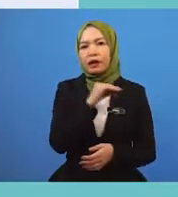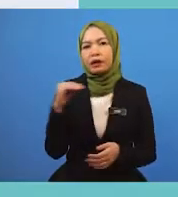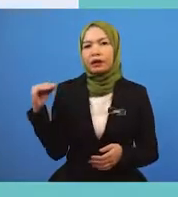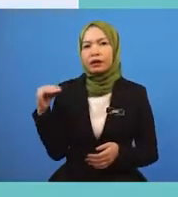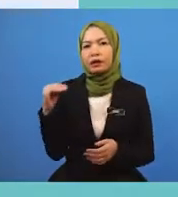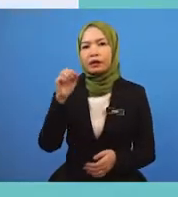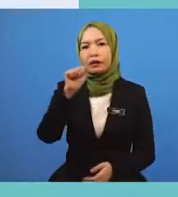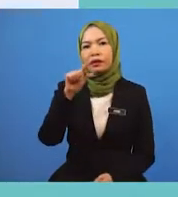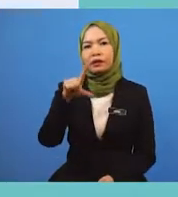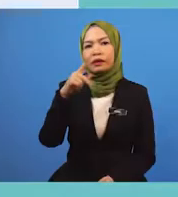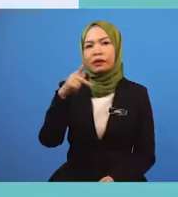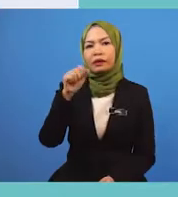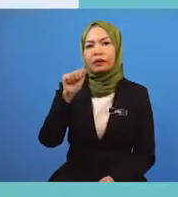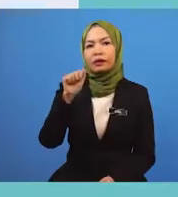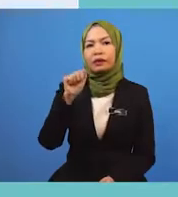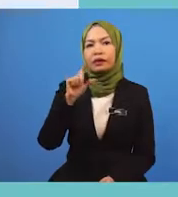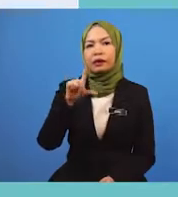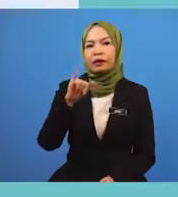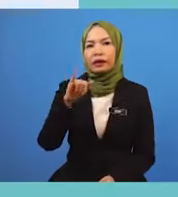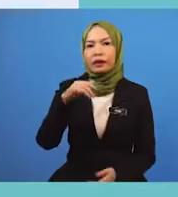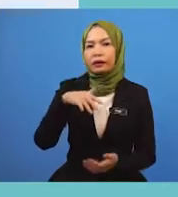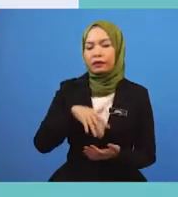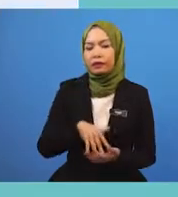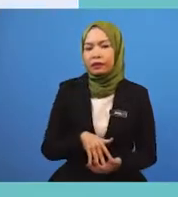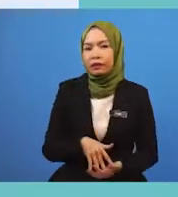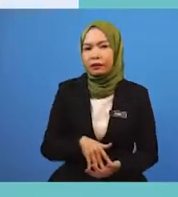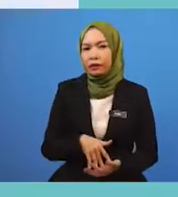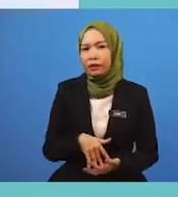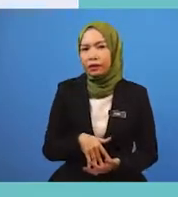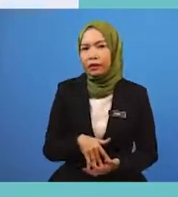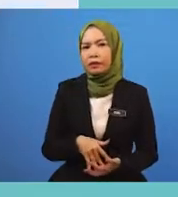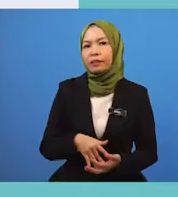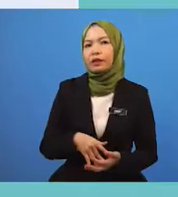haba penyucilan akan kurang daripada